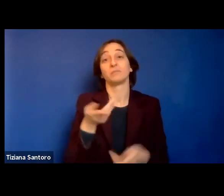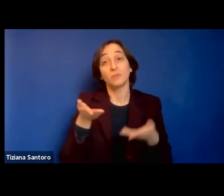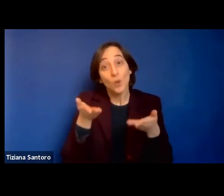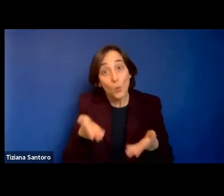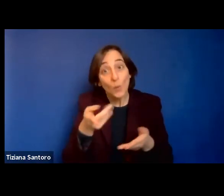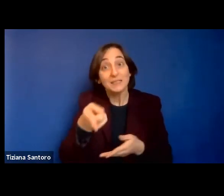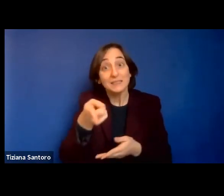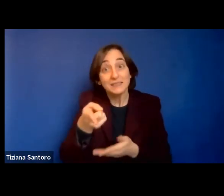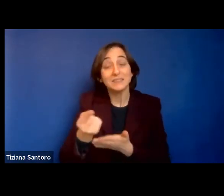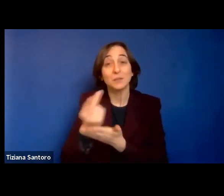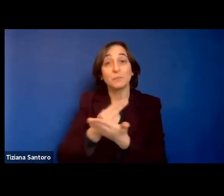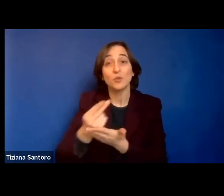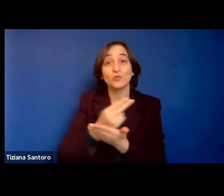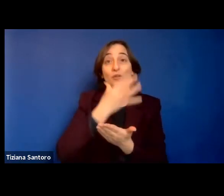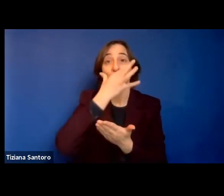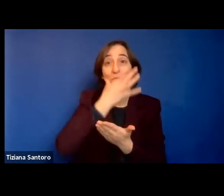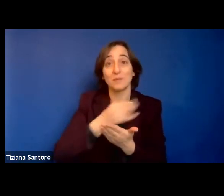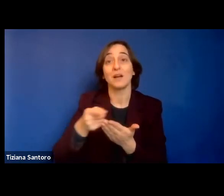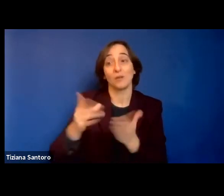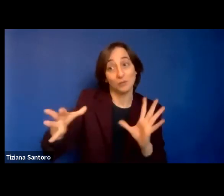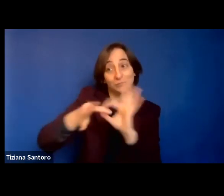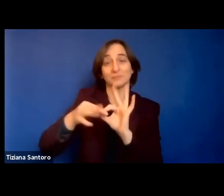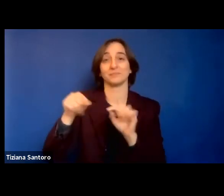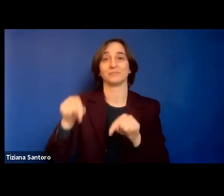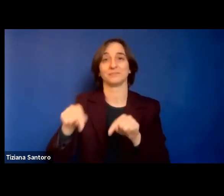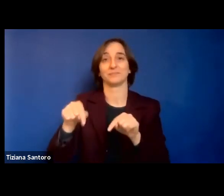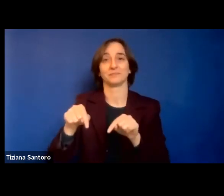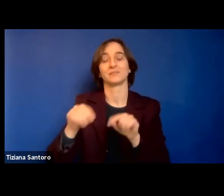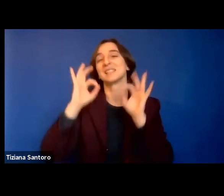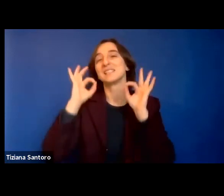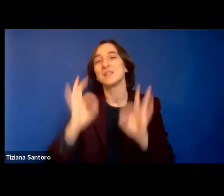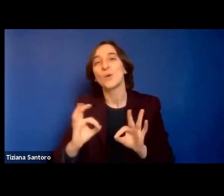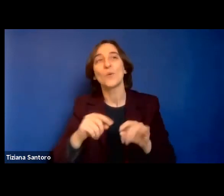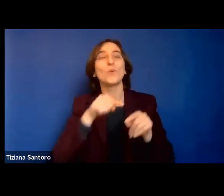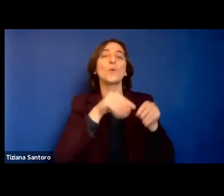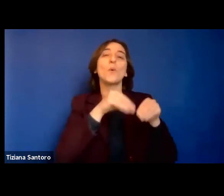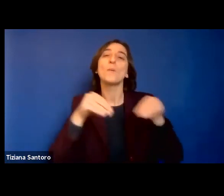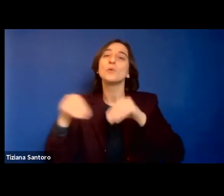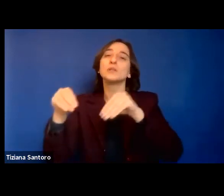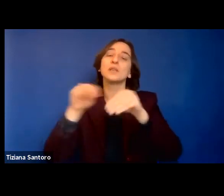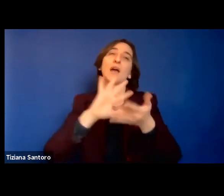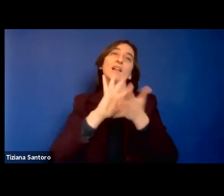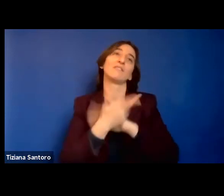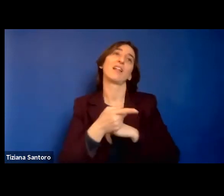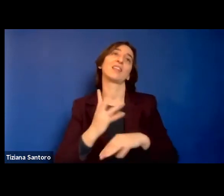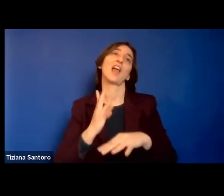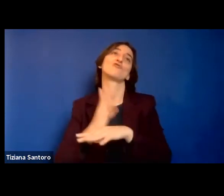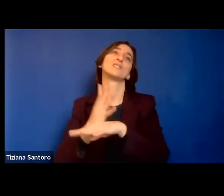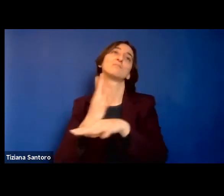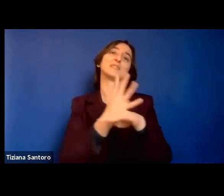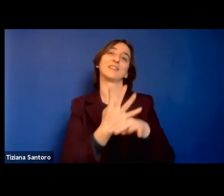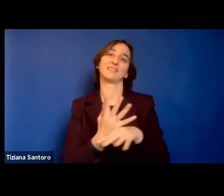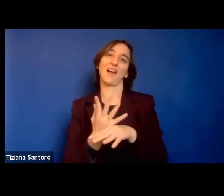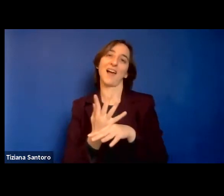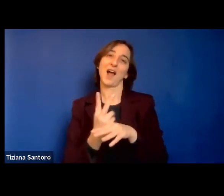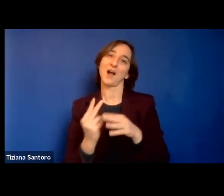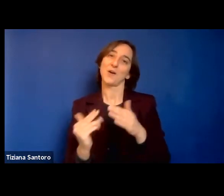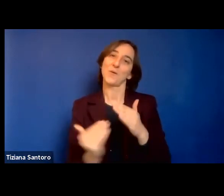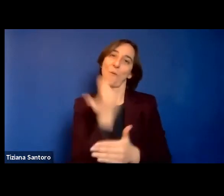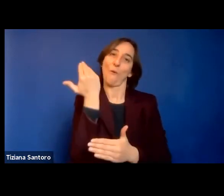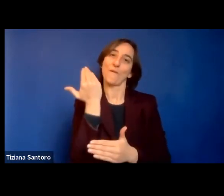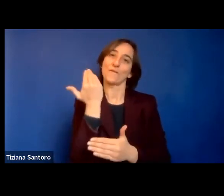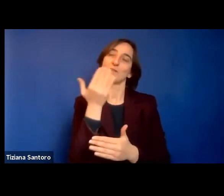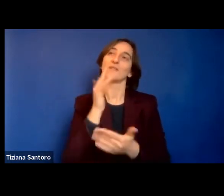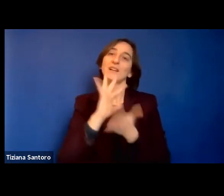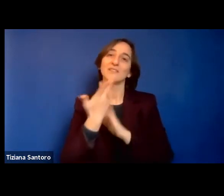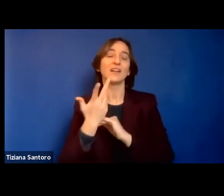sicuramente arricchirà i nostri musei di nuove vie di accessibilità per rendere ancora più semplice la fruizione